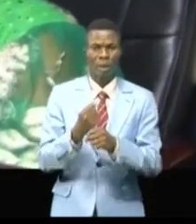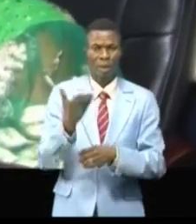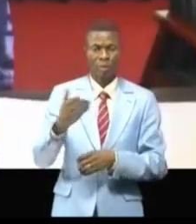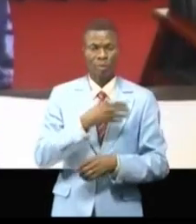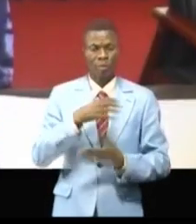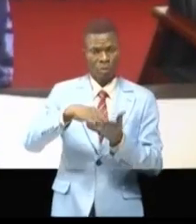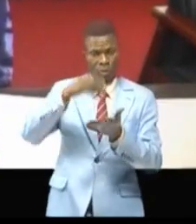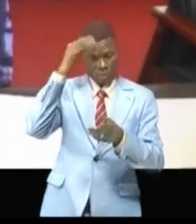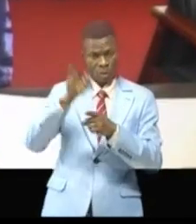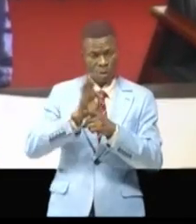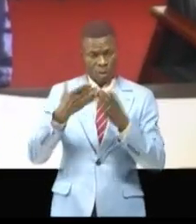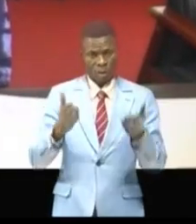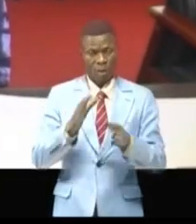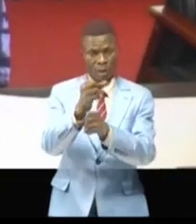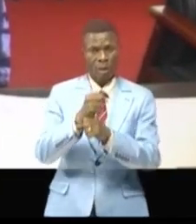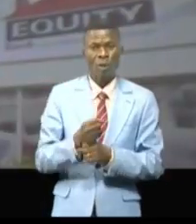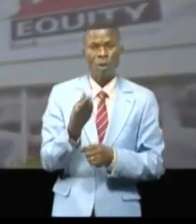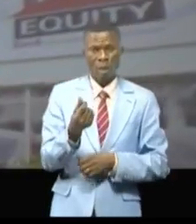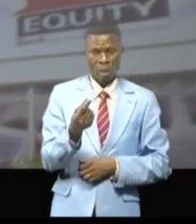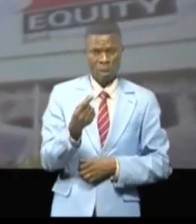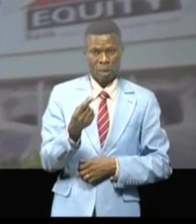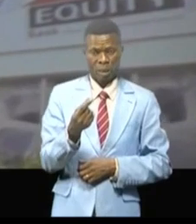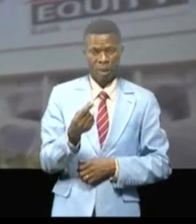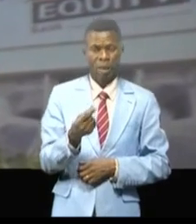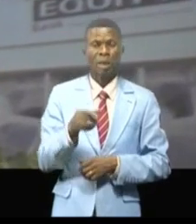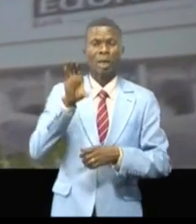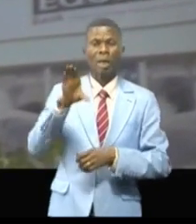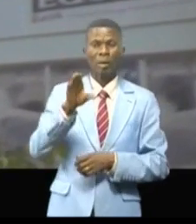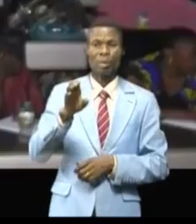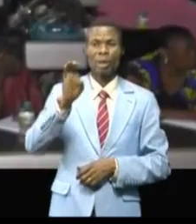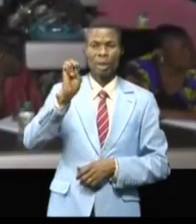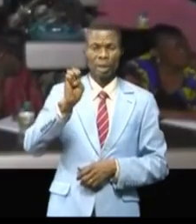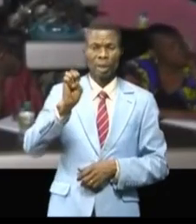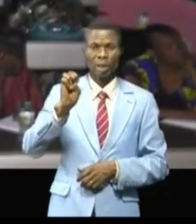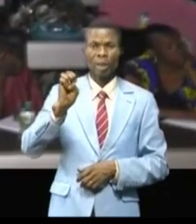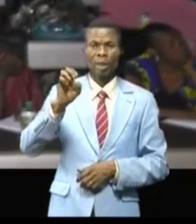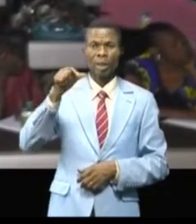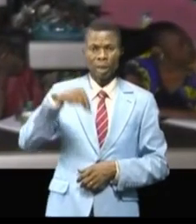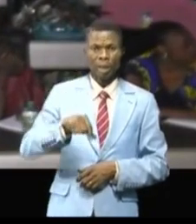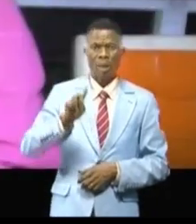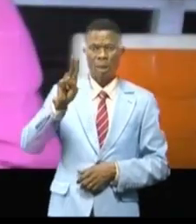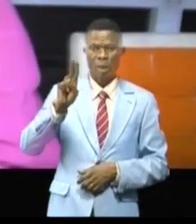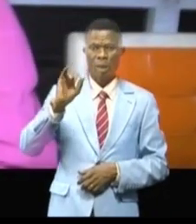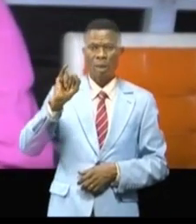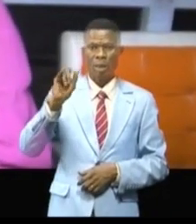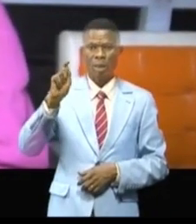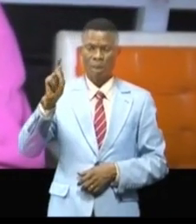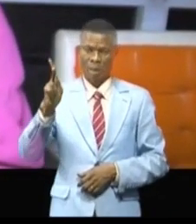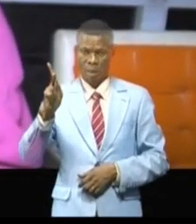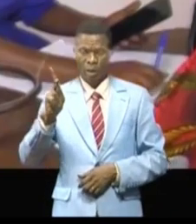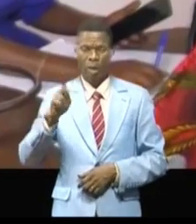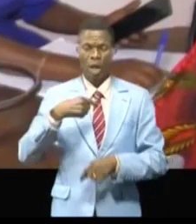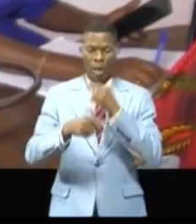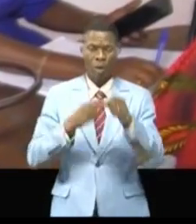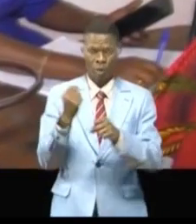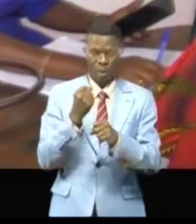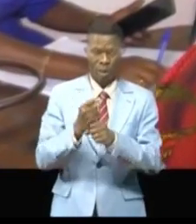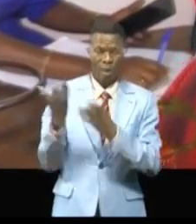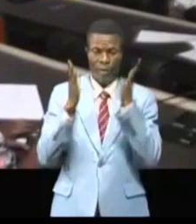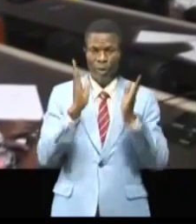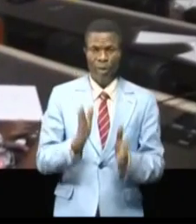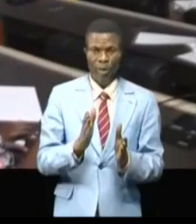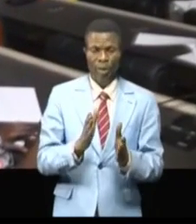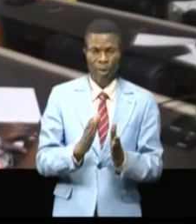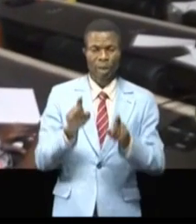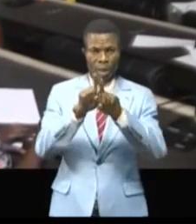formées auront droit à un financement de Equity Bank pour démarrer une petite activité génératrice de recettes. Elles